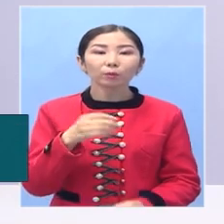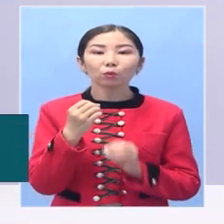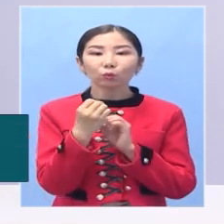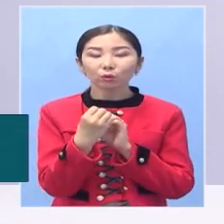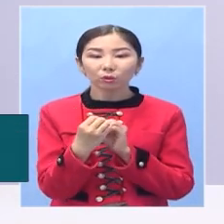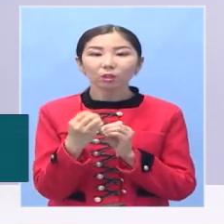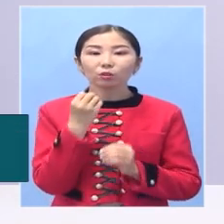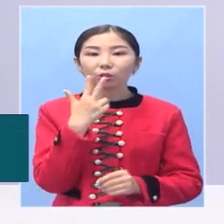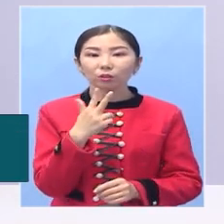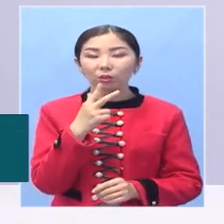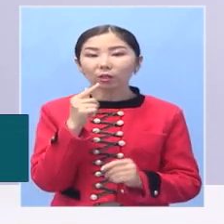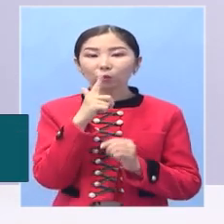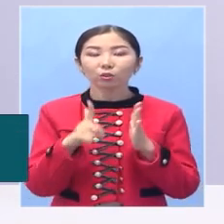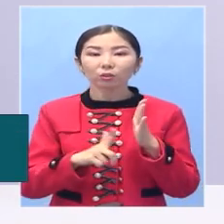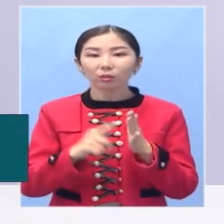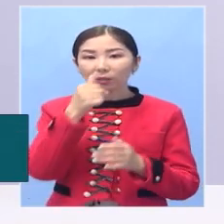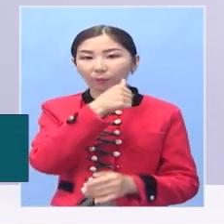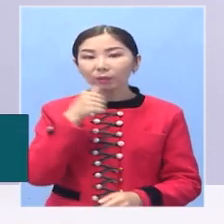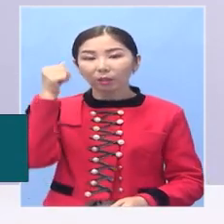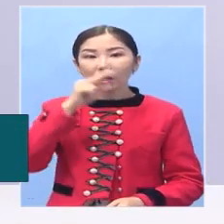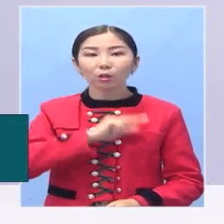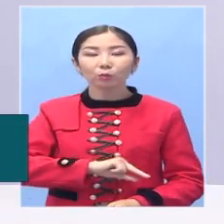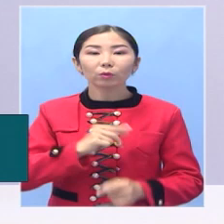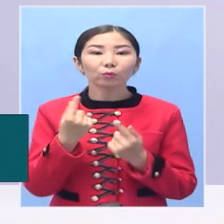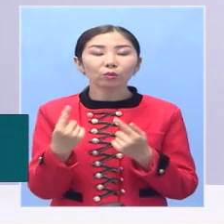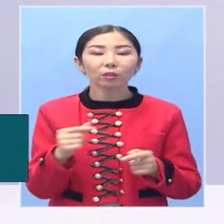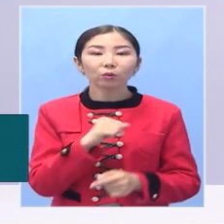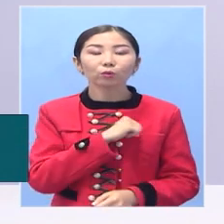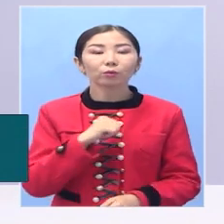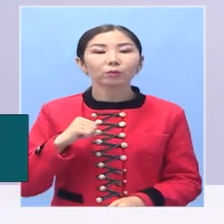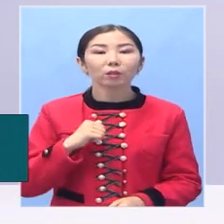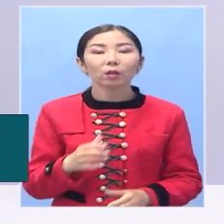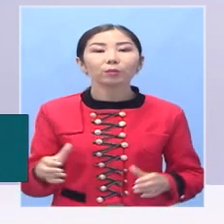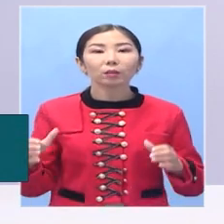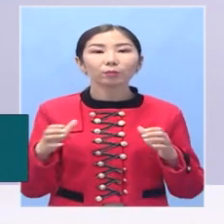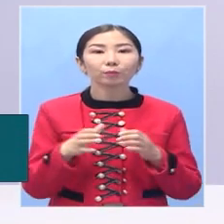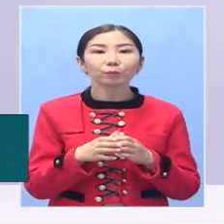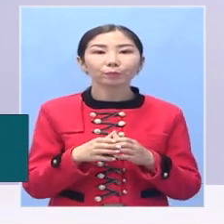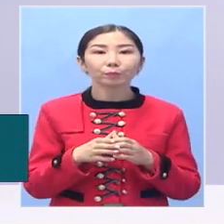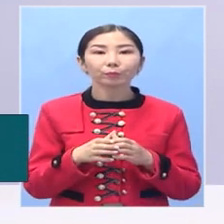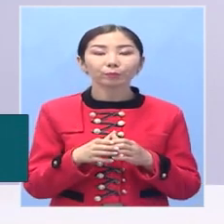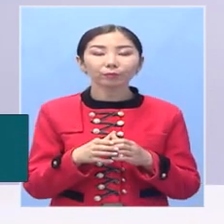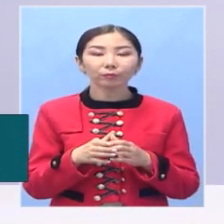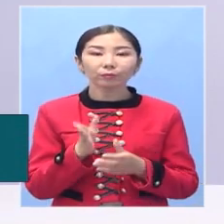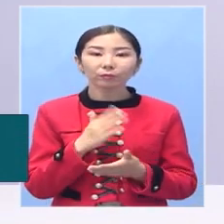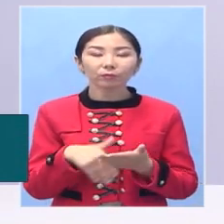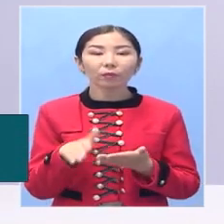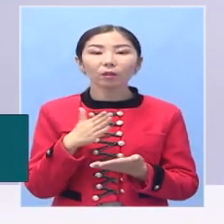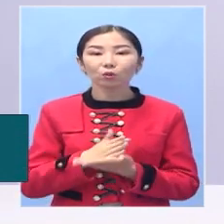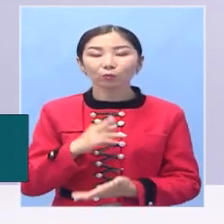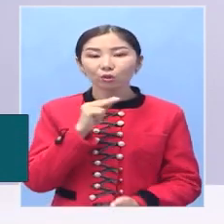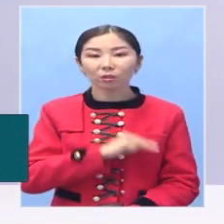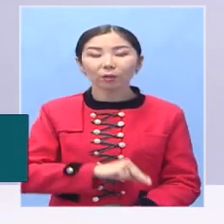осы Орал қаласында. Одан бөлек өзіміздің мердігер мекеме ДСК приоритет деген мекеме, олар жұмыс жасап